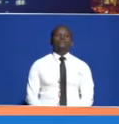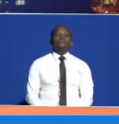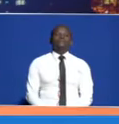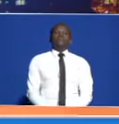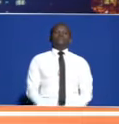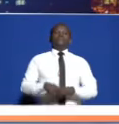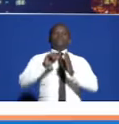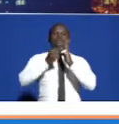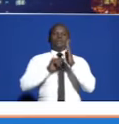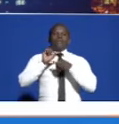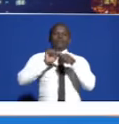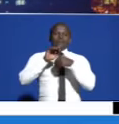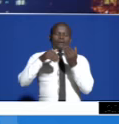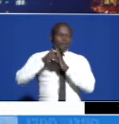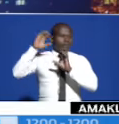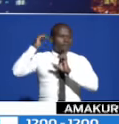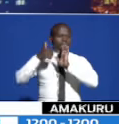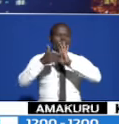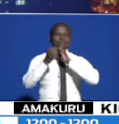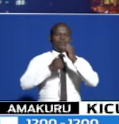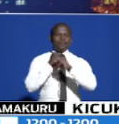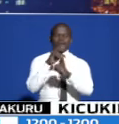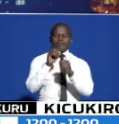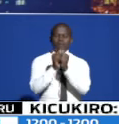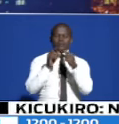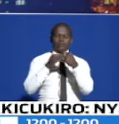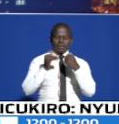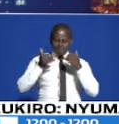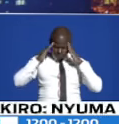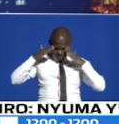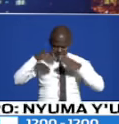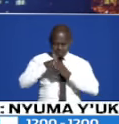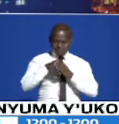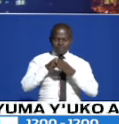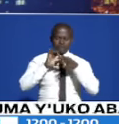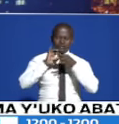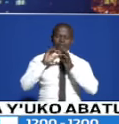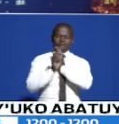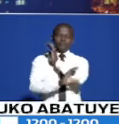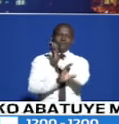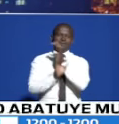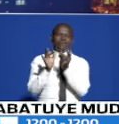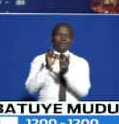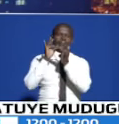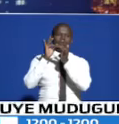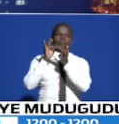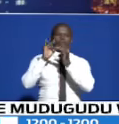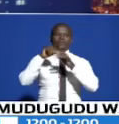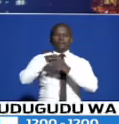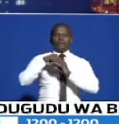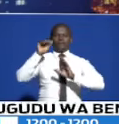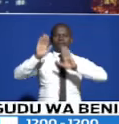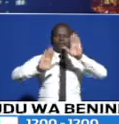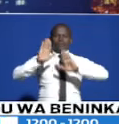Ku ngingo yerekeranye n'amakuru yaranze umwaka wa 2018 tugiye kugaruka kuri diplomasi cyangwa se ububanyi n'amahanga by'umwihariko ku ruhare u